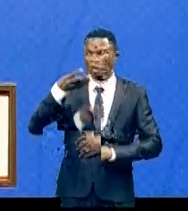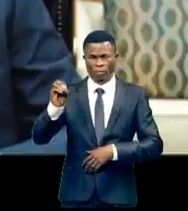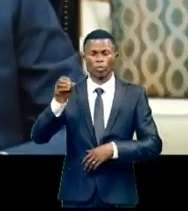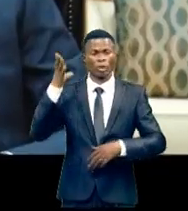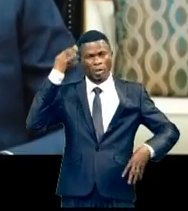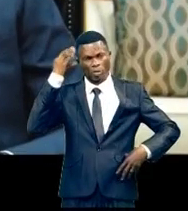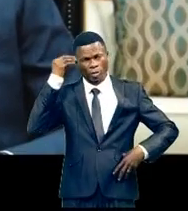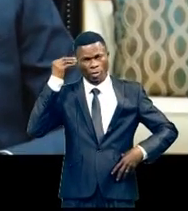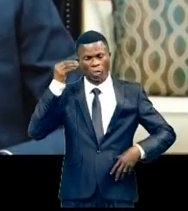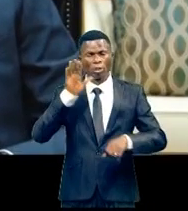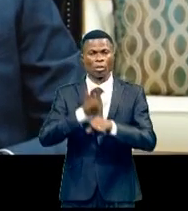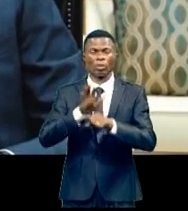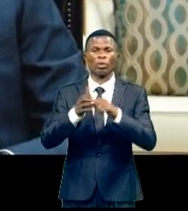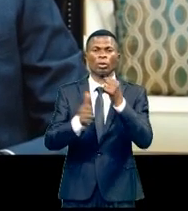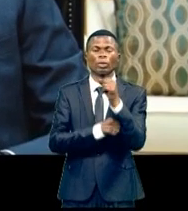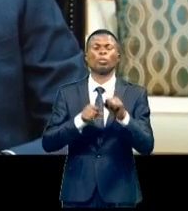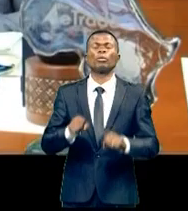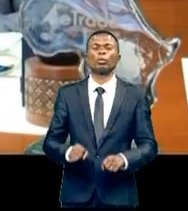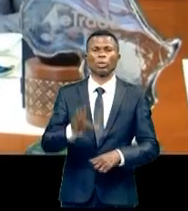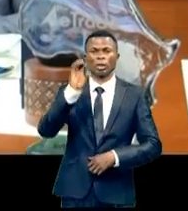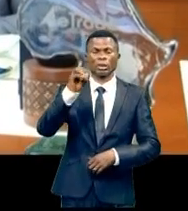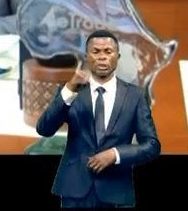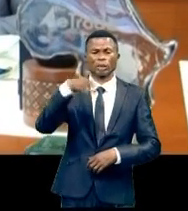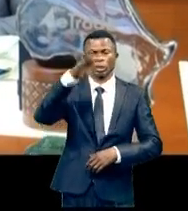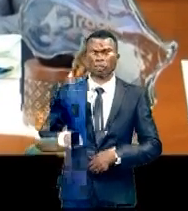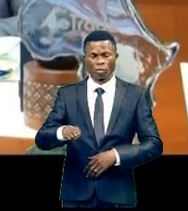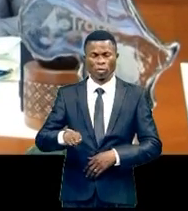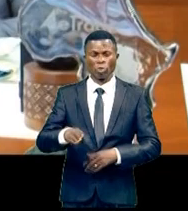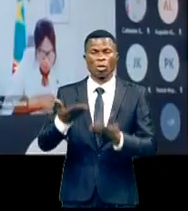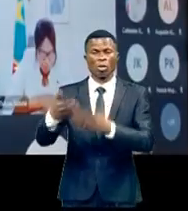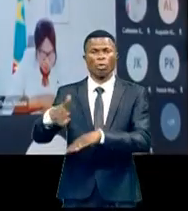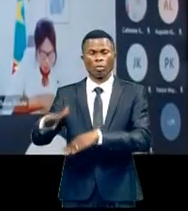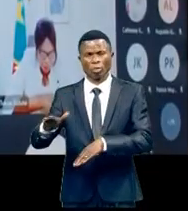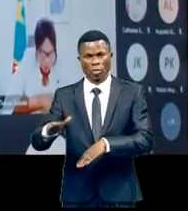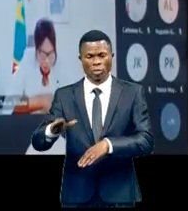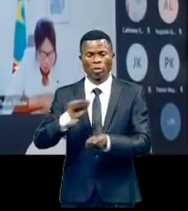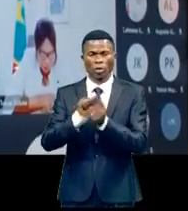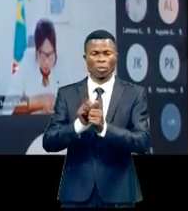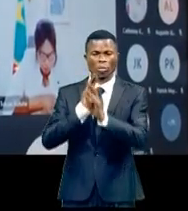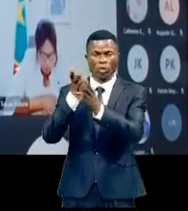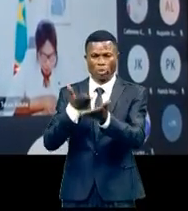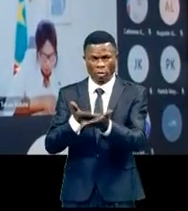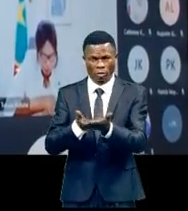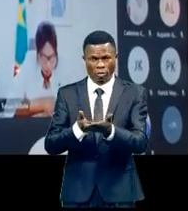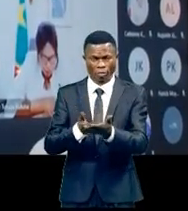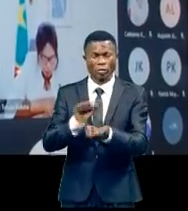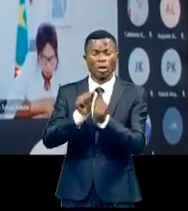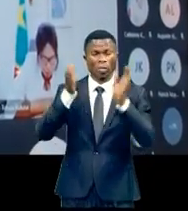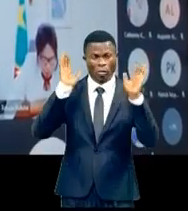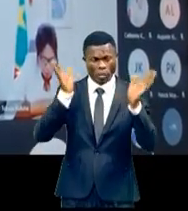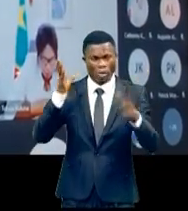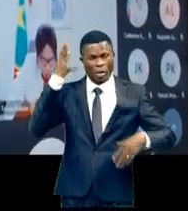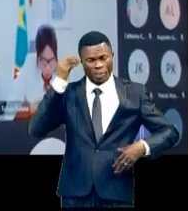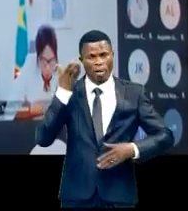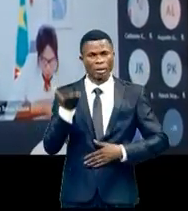Par un taux de mortalité avoisinant 50% des décès des cas rapportés. En raison de la gravité de la